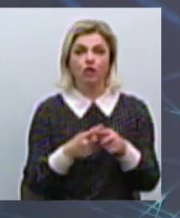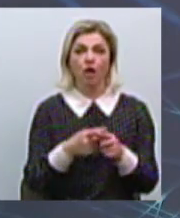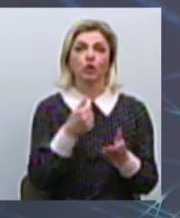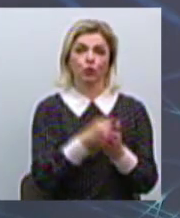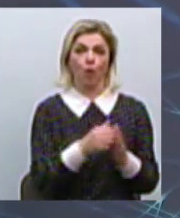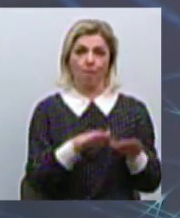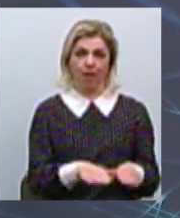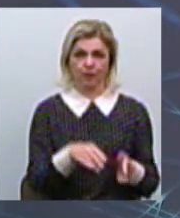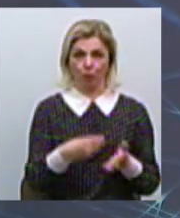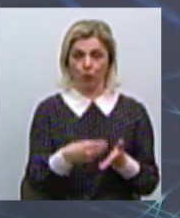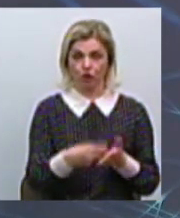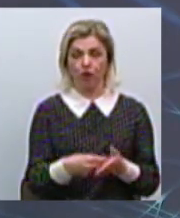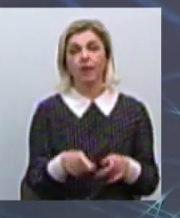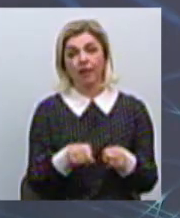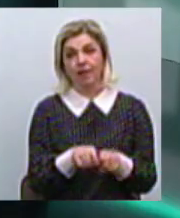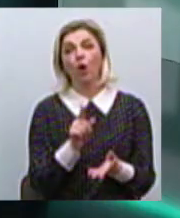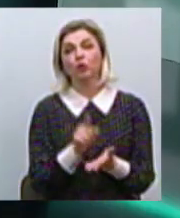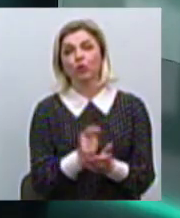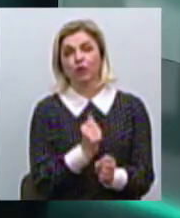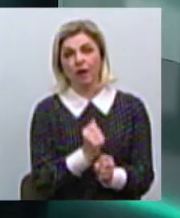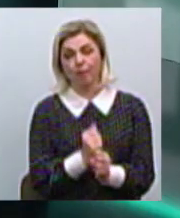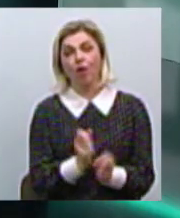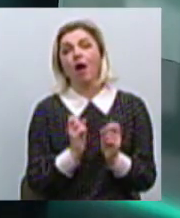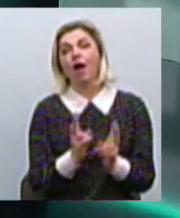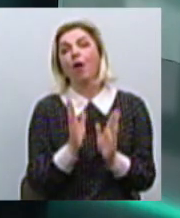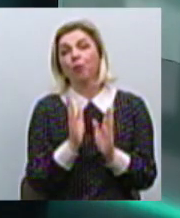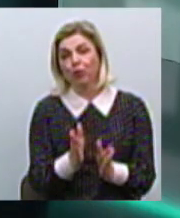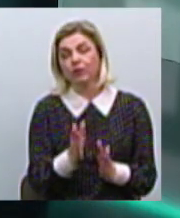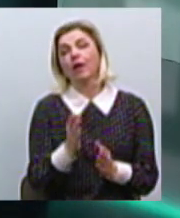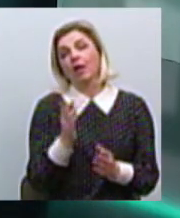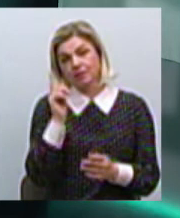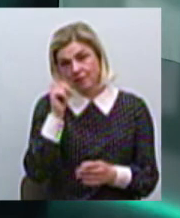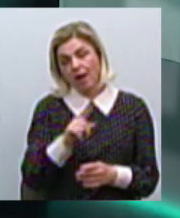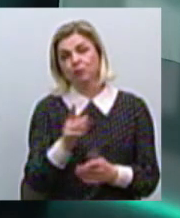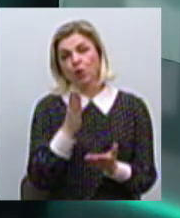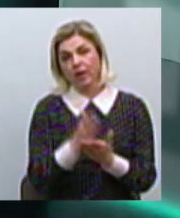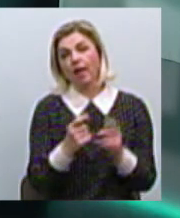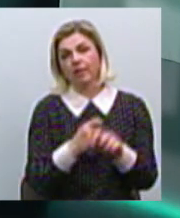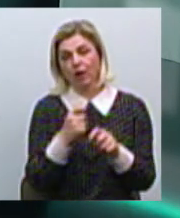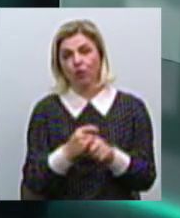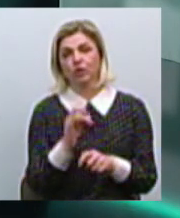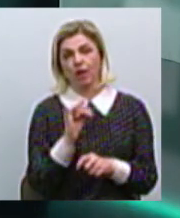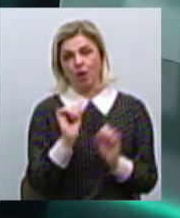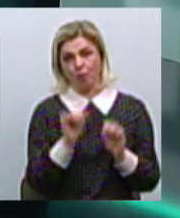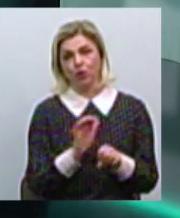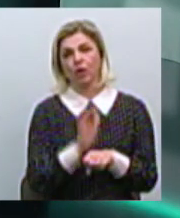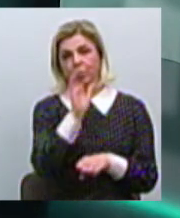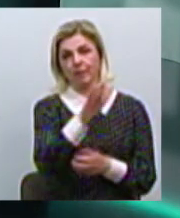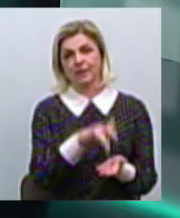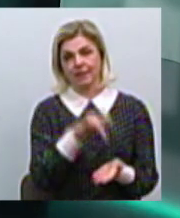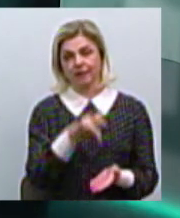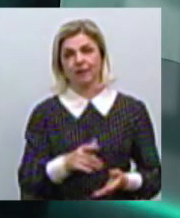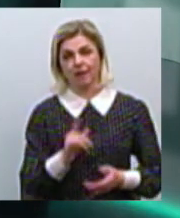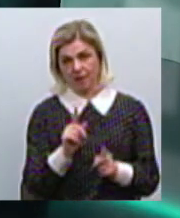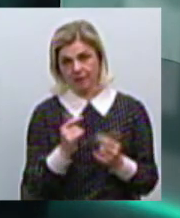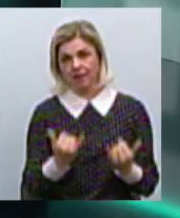працювати. Як воно зараз? Зараз ми просто технічно знаємо, що так, є порушники, ми можемо це зафіксувати і відправити до центру обробки даних. От